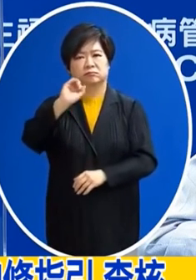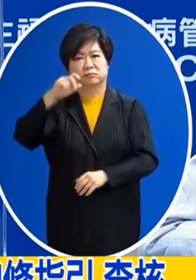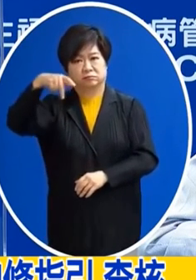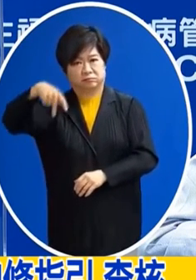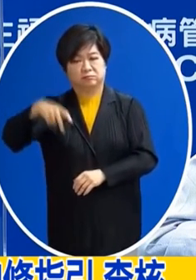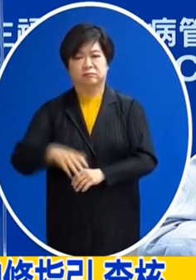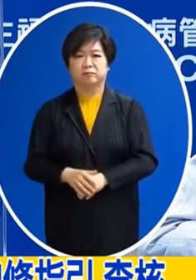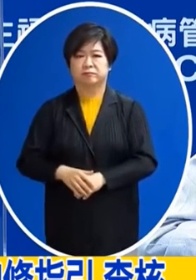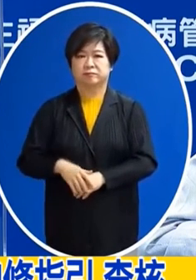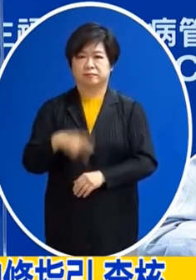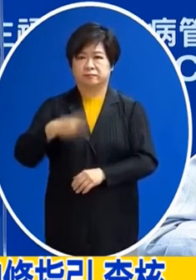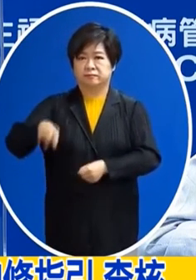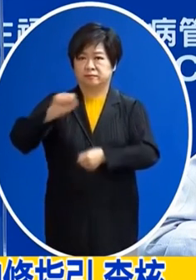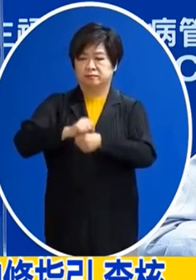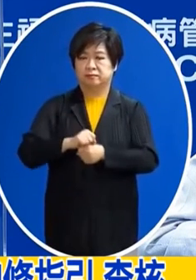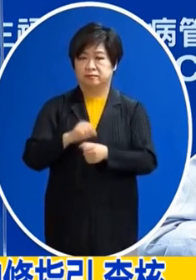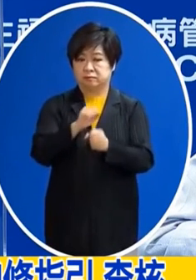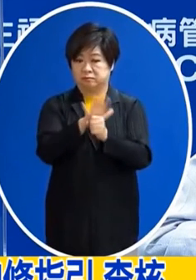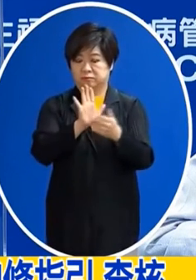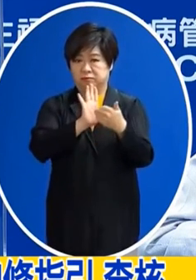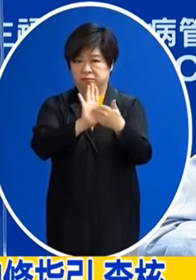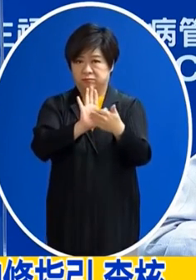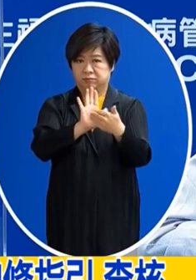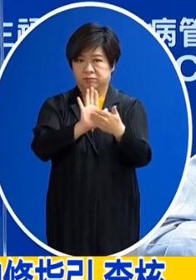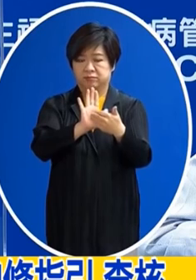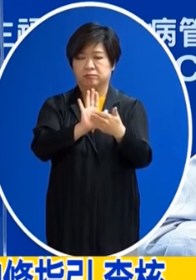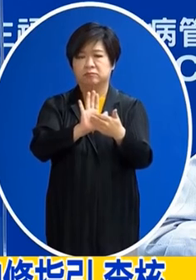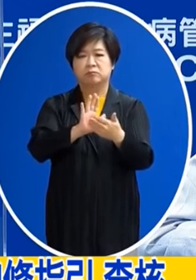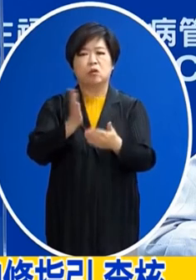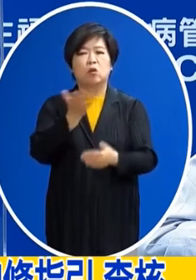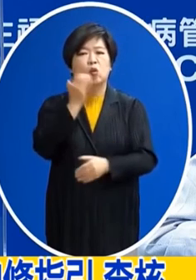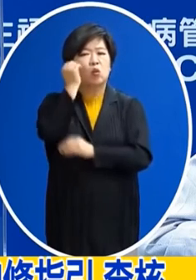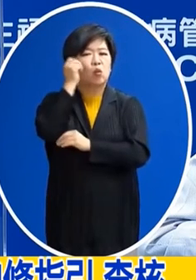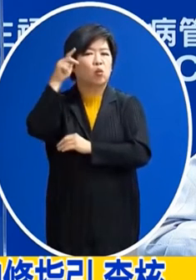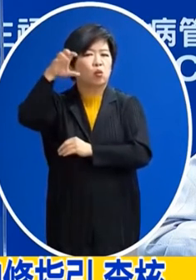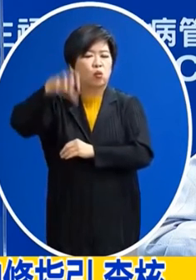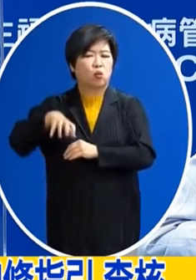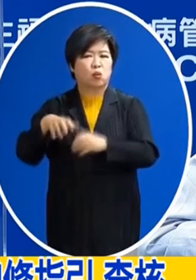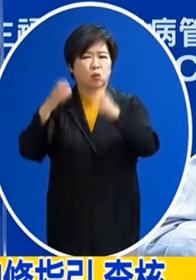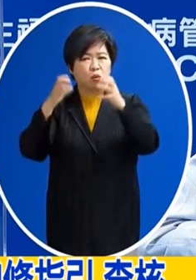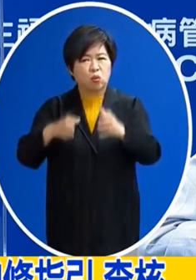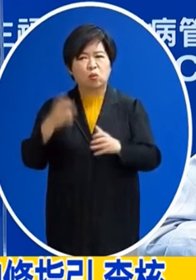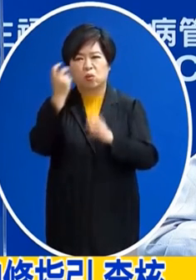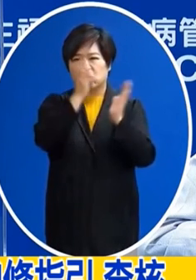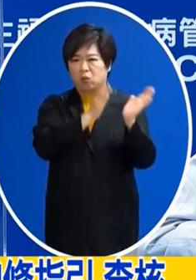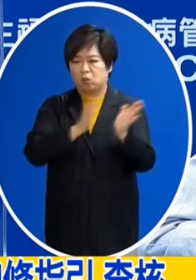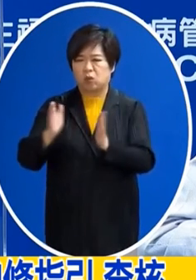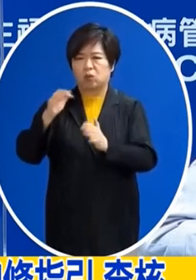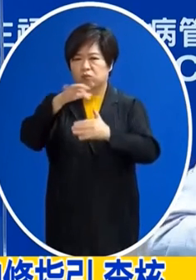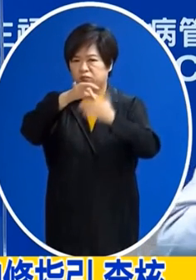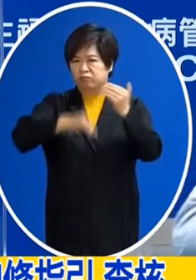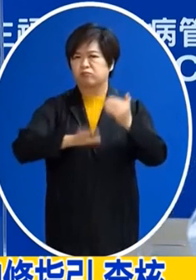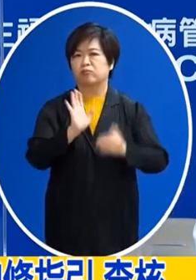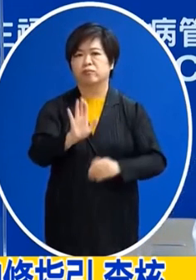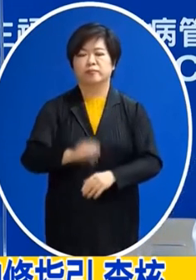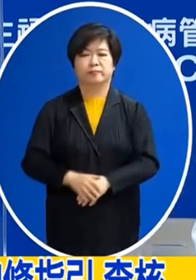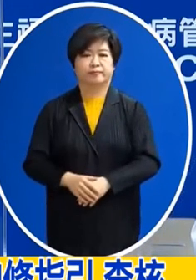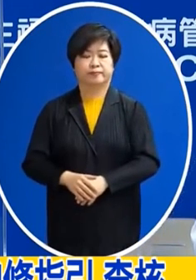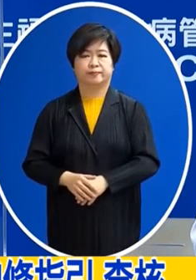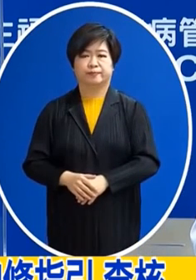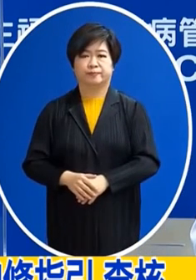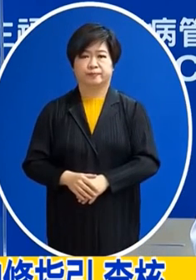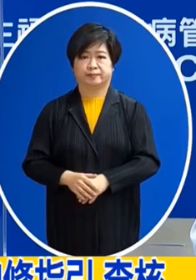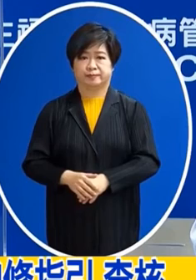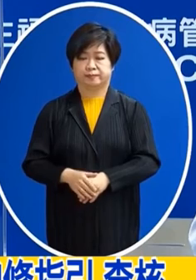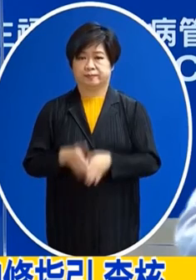再来就是我们会增修 COVID-19 的这个防疫旅宿的一个设置及管理的一个因应指引。那也就是